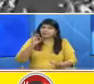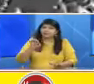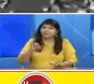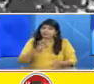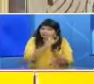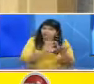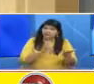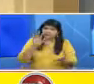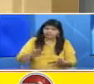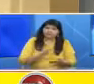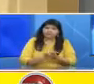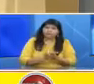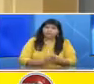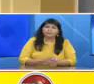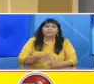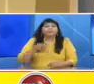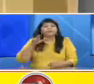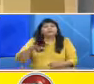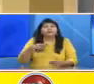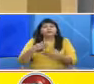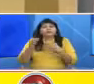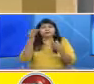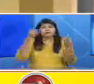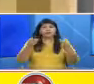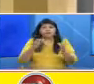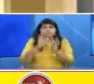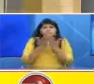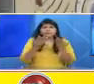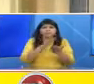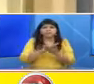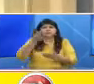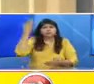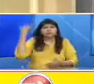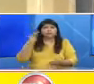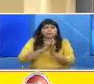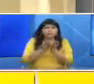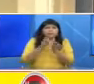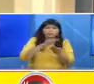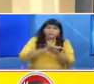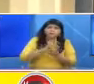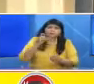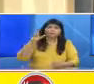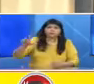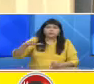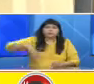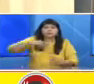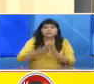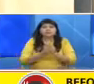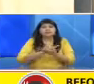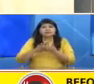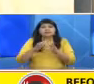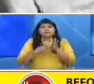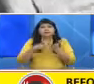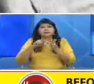में दर्ज है। इन आर्ट पैनल्स का एक बहुत ही खूबसूरत अतीत है। कांग्रेस के हरिपुरा सेशन से पहले